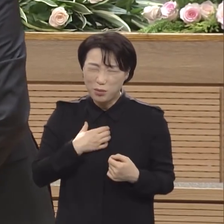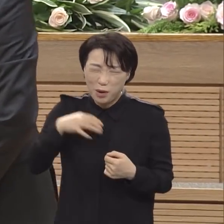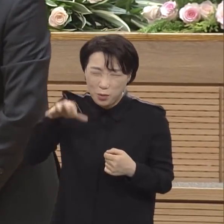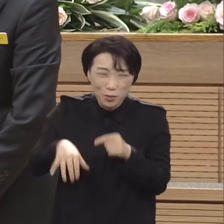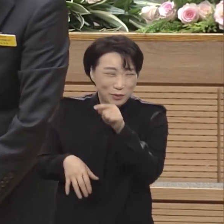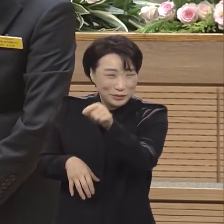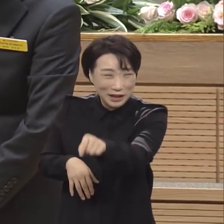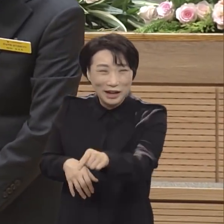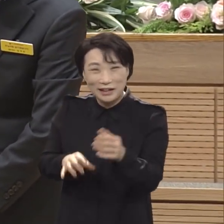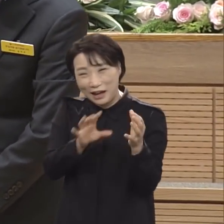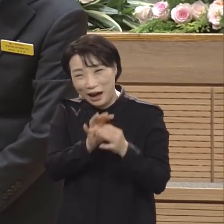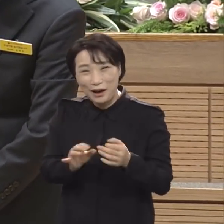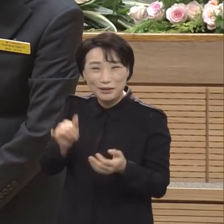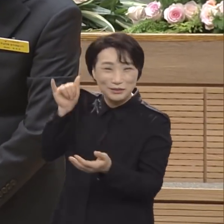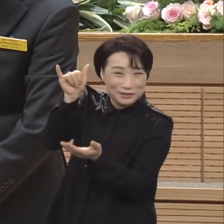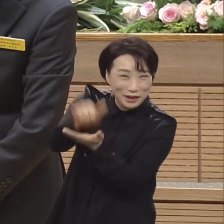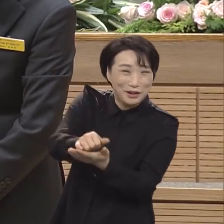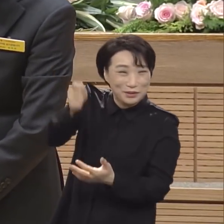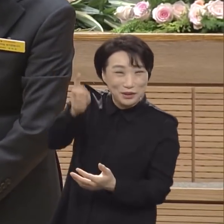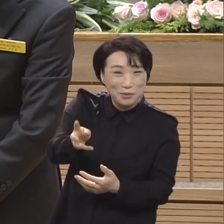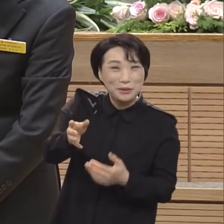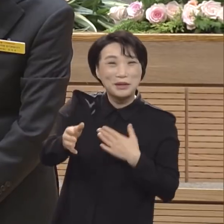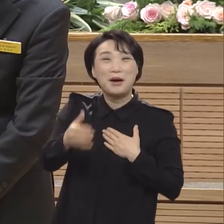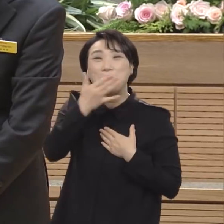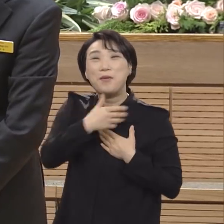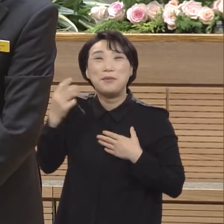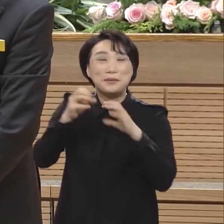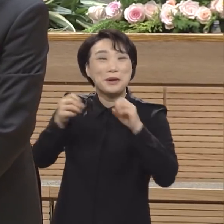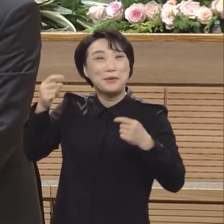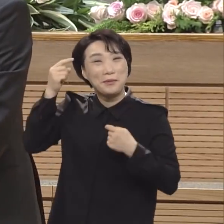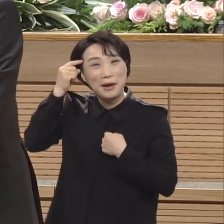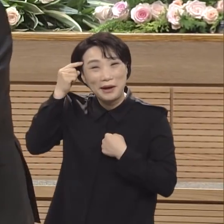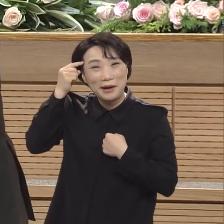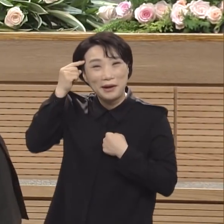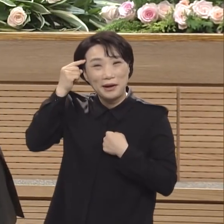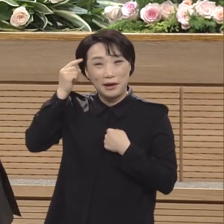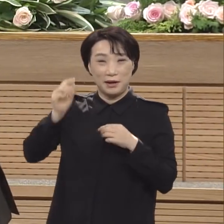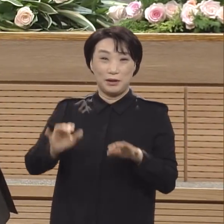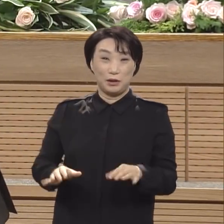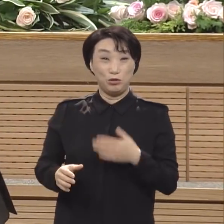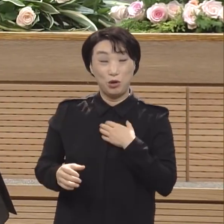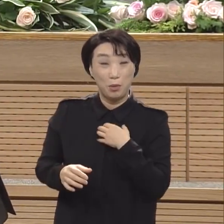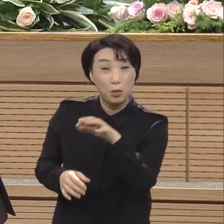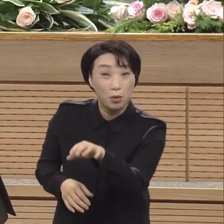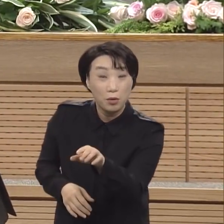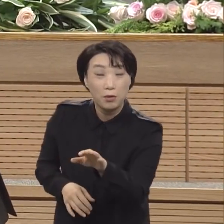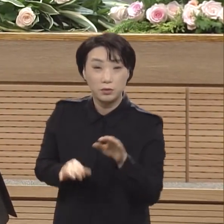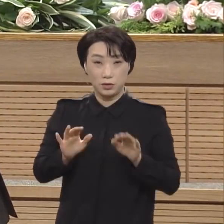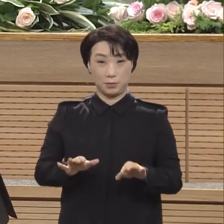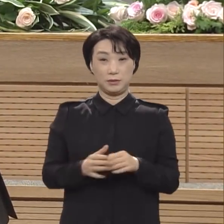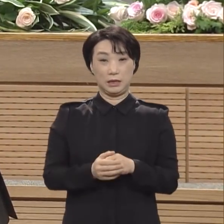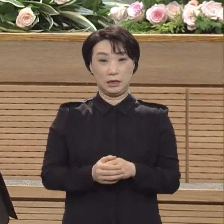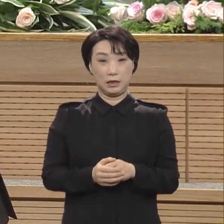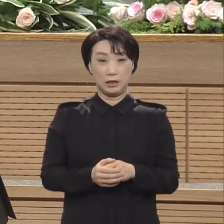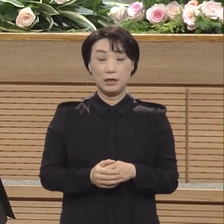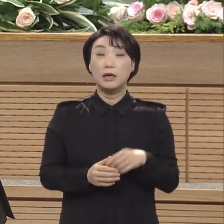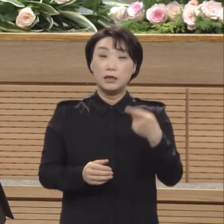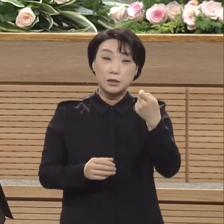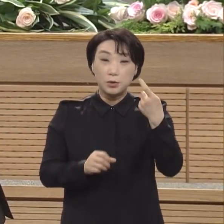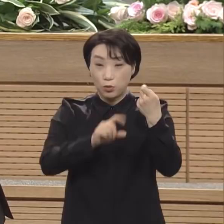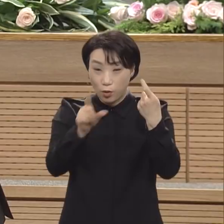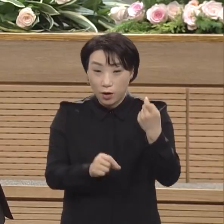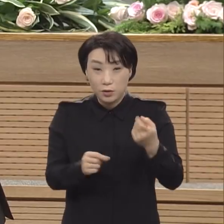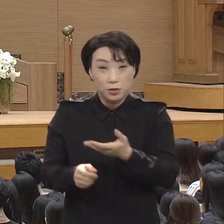데를 자꾸 가서 이렇게 복음 전합니까? 그렇게 위험해. 이번에 토고도 무슬림이 얼마나